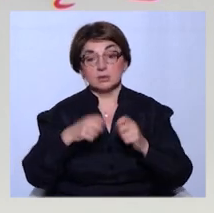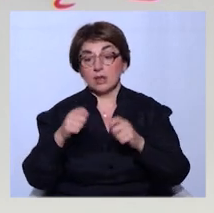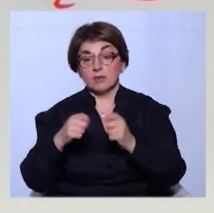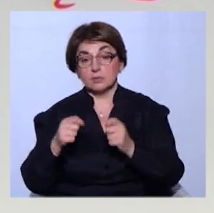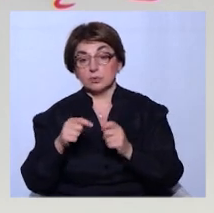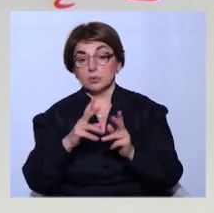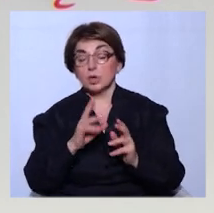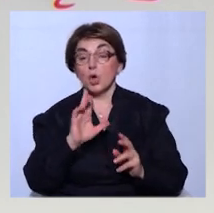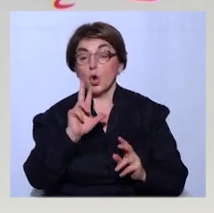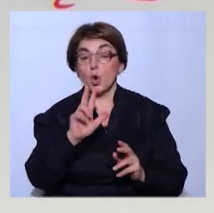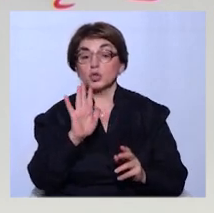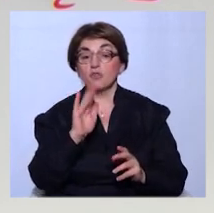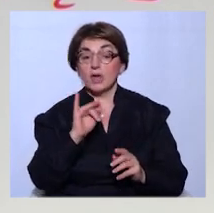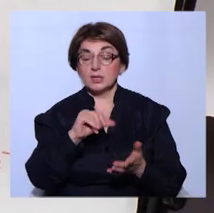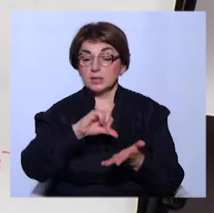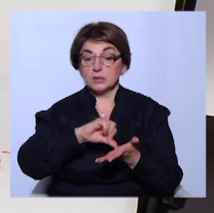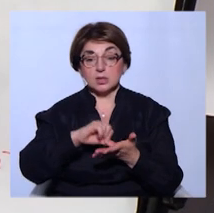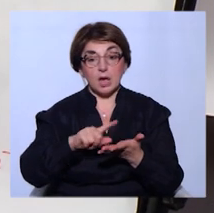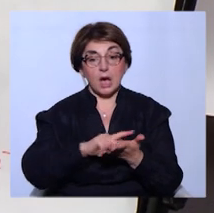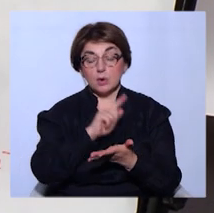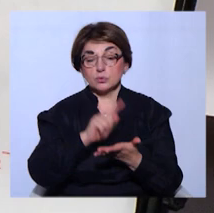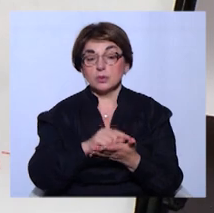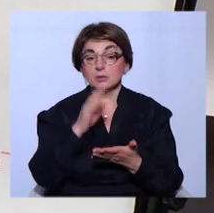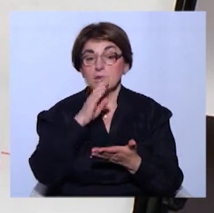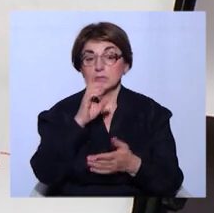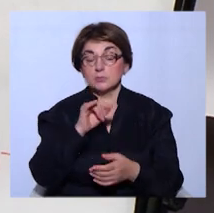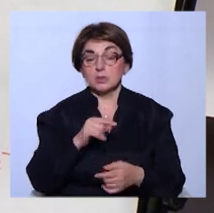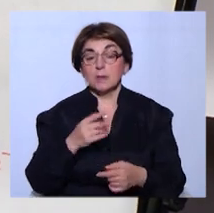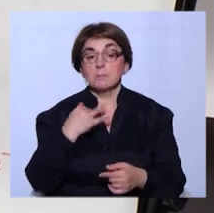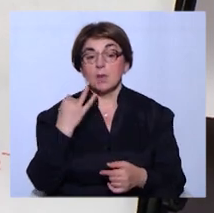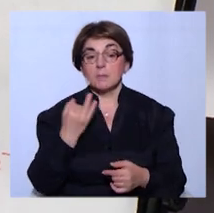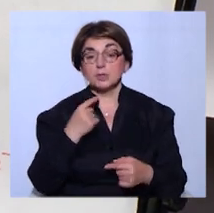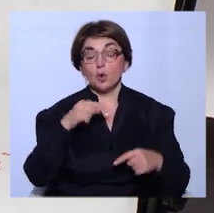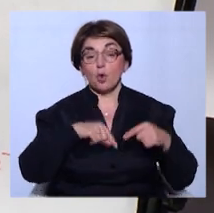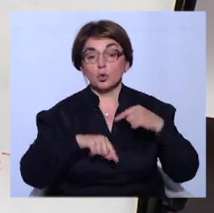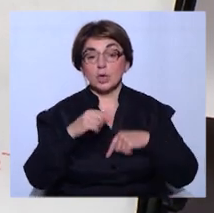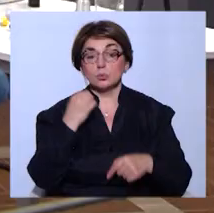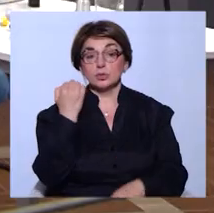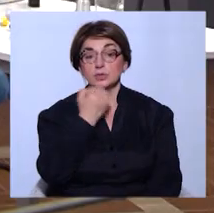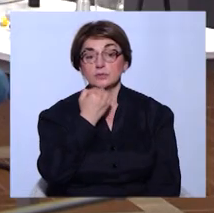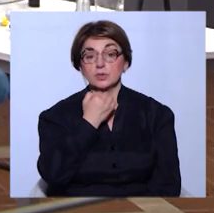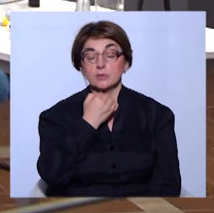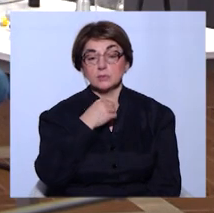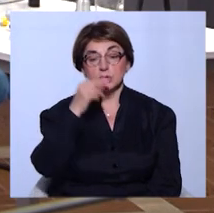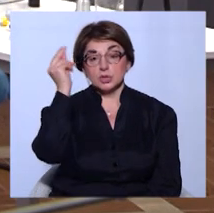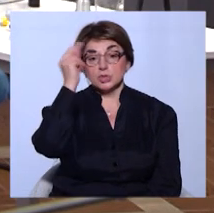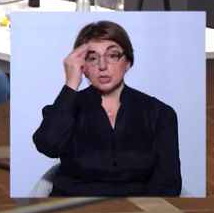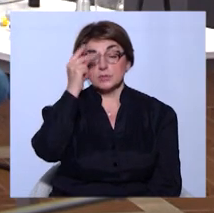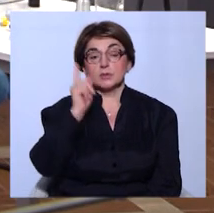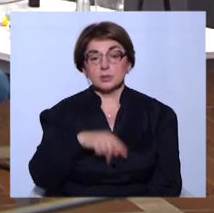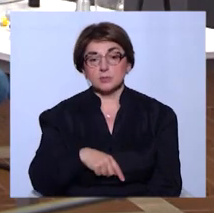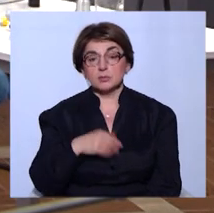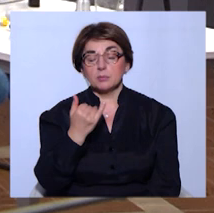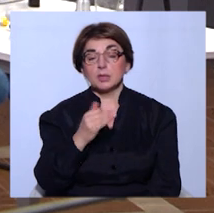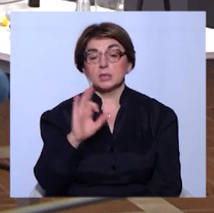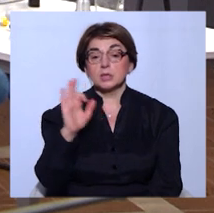ნახშირბადის 4 ვალენტიანობა. მაინტერესებს ორგანული ნივთიერებების შესწავლის დროს, რა თქმა უნდა, მათი